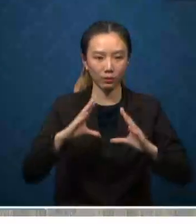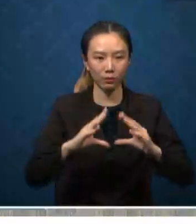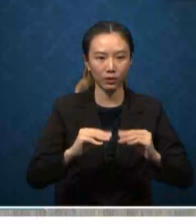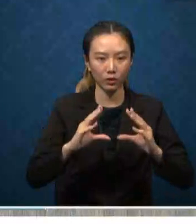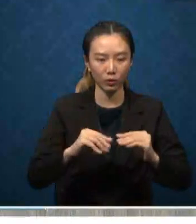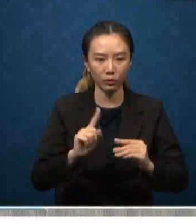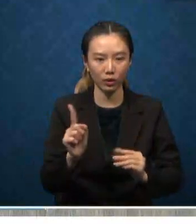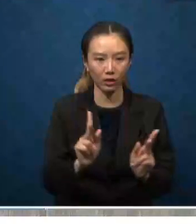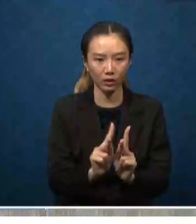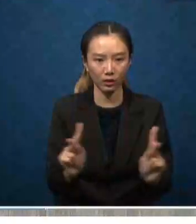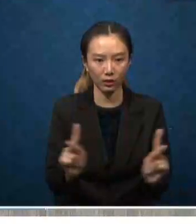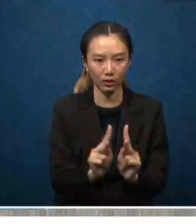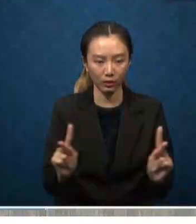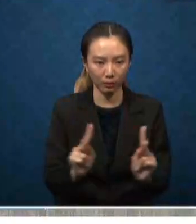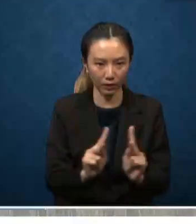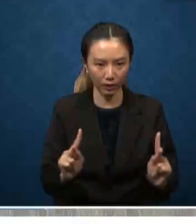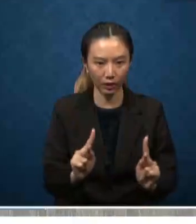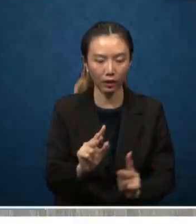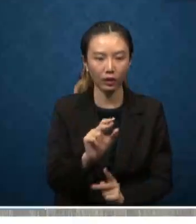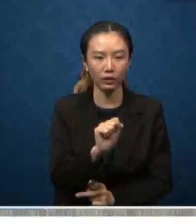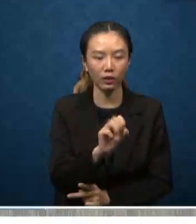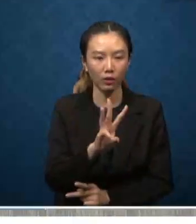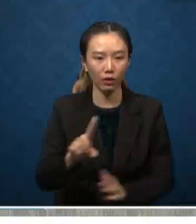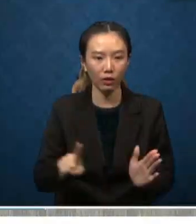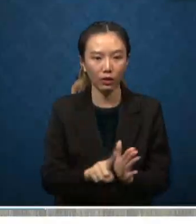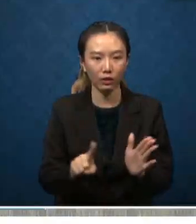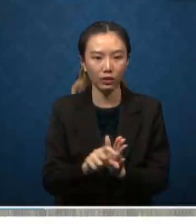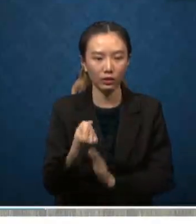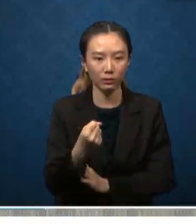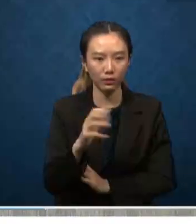ามัญกิจการวุฒิสภาครั้งที่